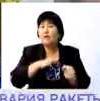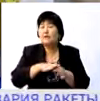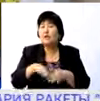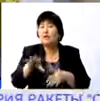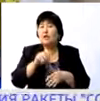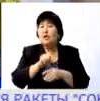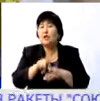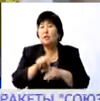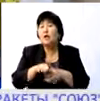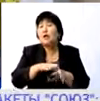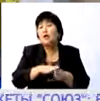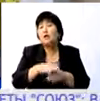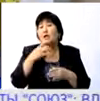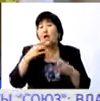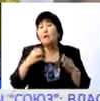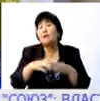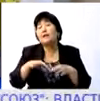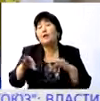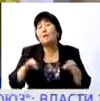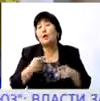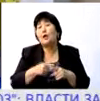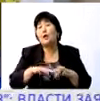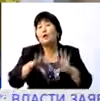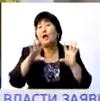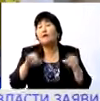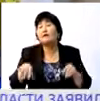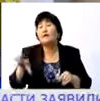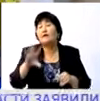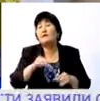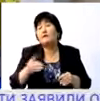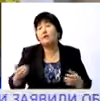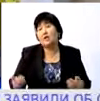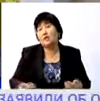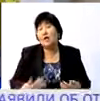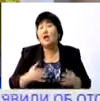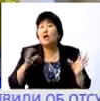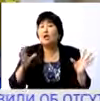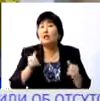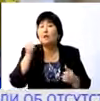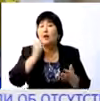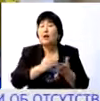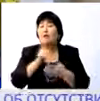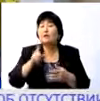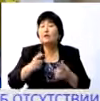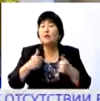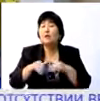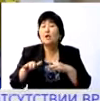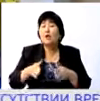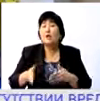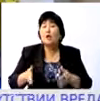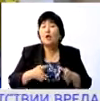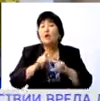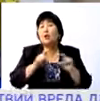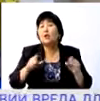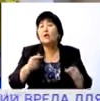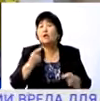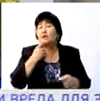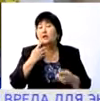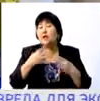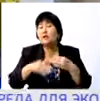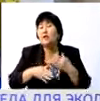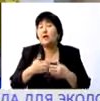поручения реализуем партийные проекты которые охватывает все стороны жизни заботимся о ветеранах участком в акции дорогу в школу помогает малоимущим